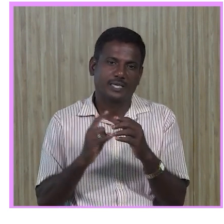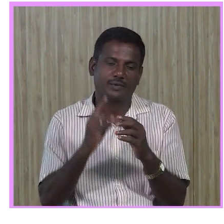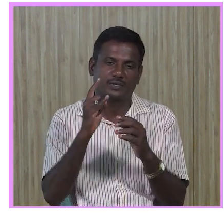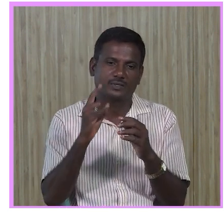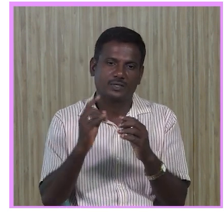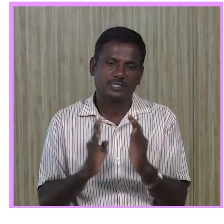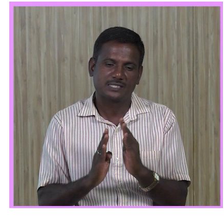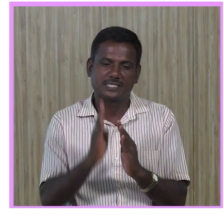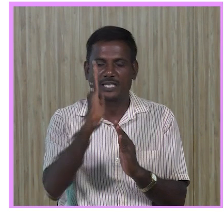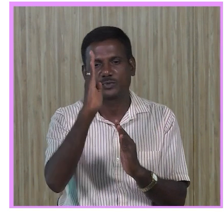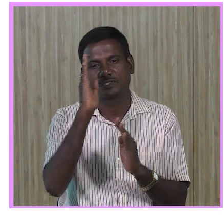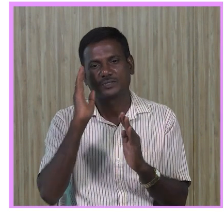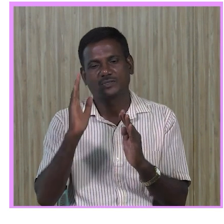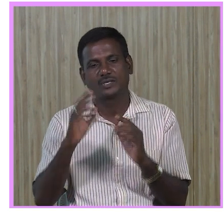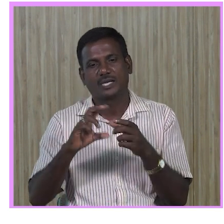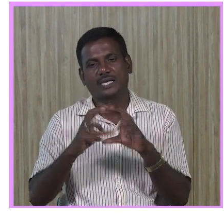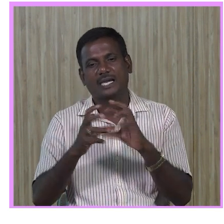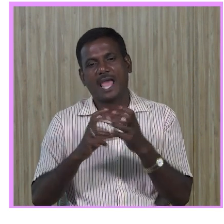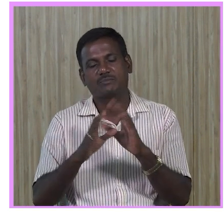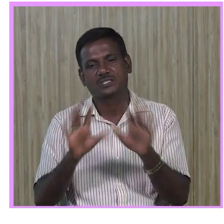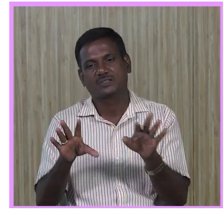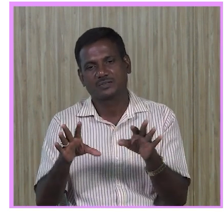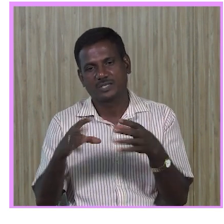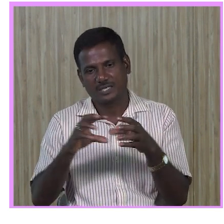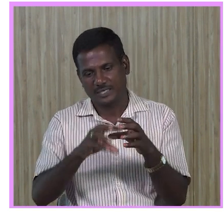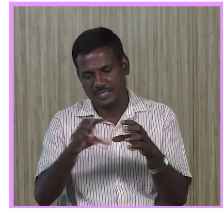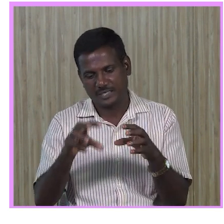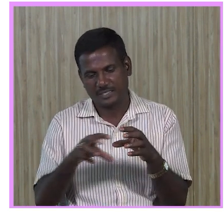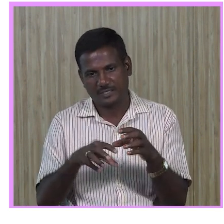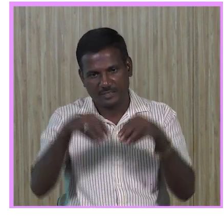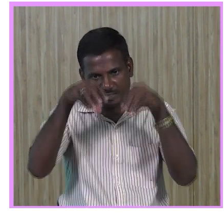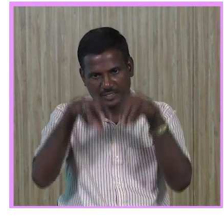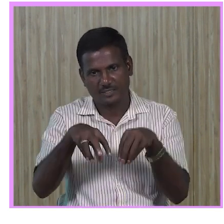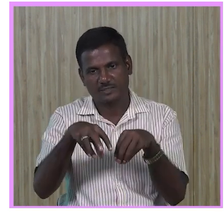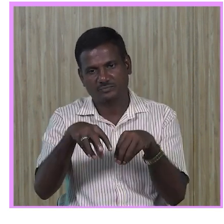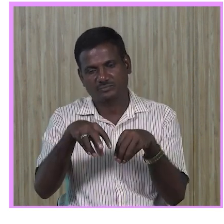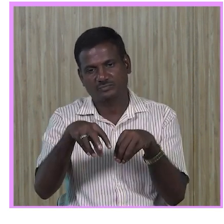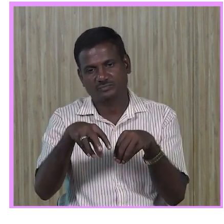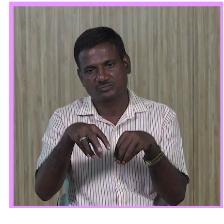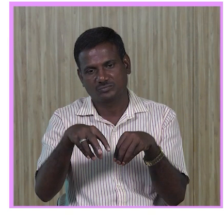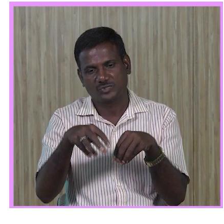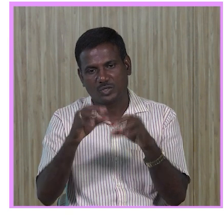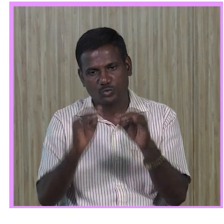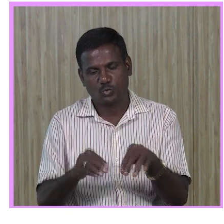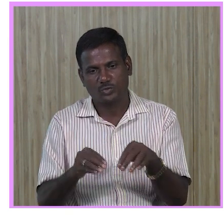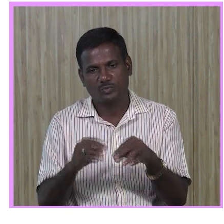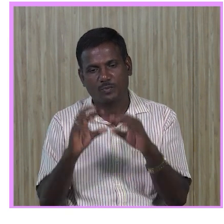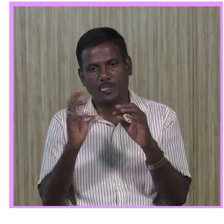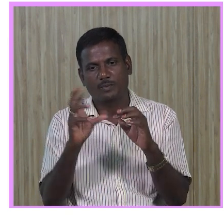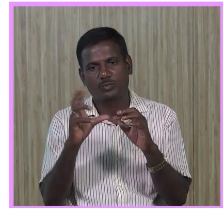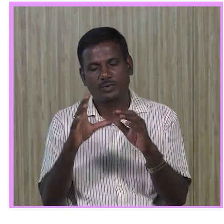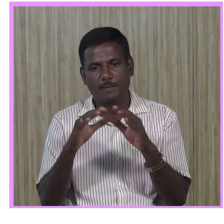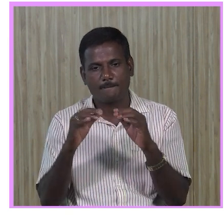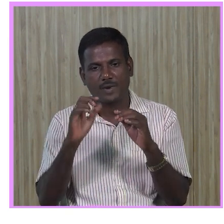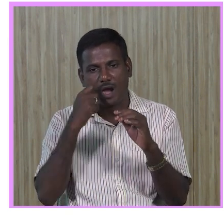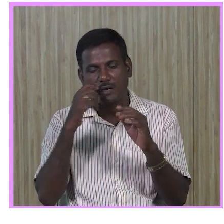ஏவுதளத்தில் செங்குத்தாக கிளாம்ப்ஸ்னு சொல்லக்கூடிய இறுக்கிகள் மூலம் நிலை நிறுத்தப்பட்டிருக்கும். அந்த துணைக்கோள்கள் மனிதர்கள்